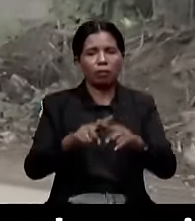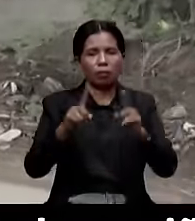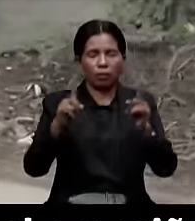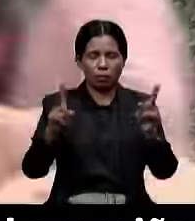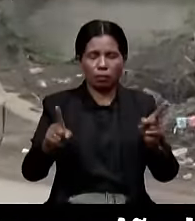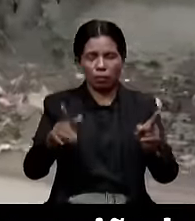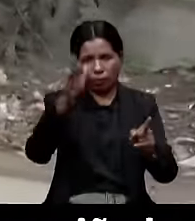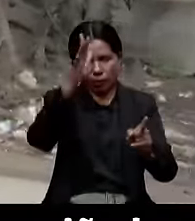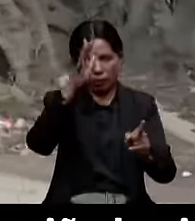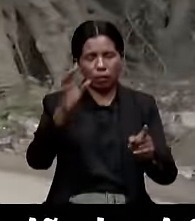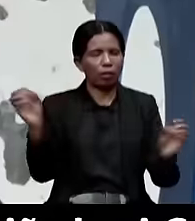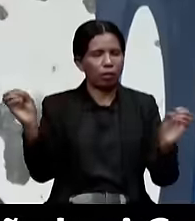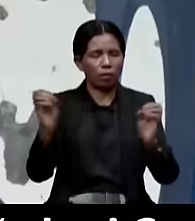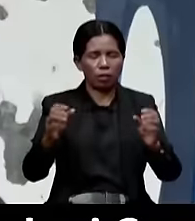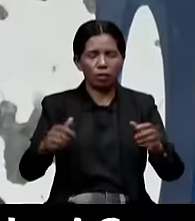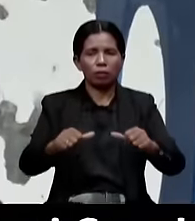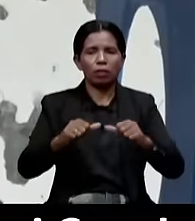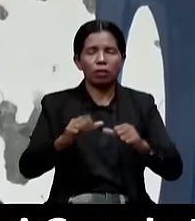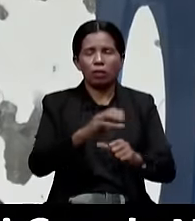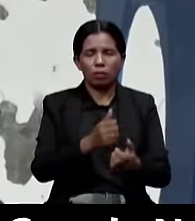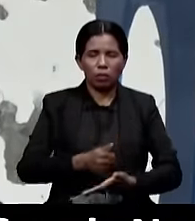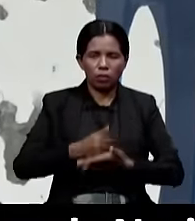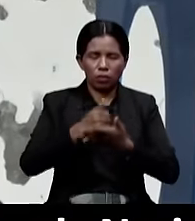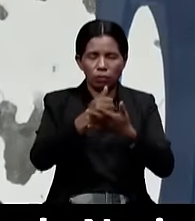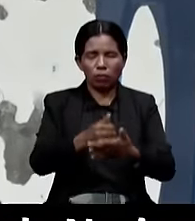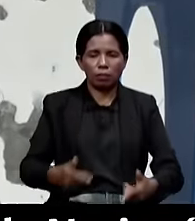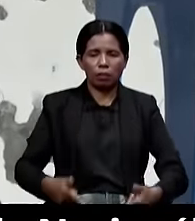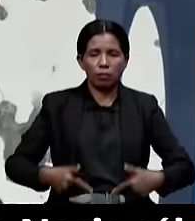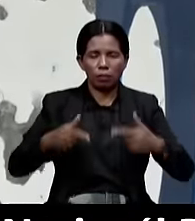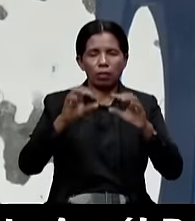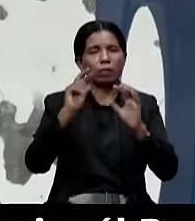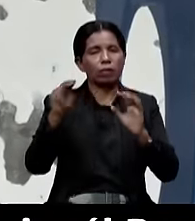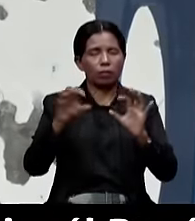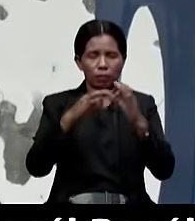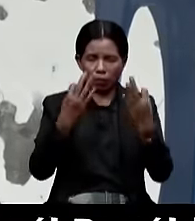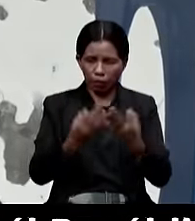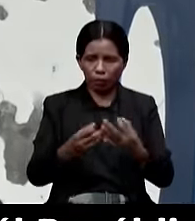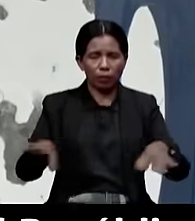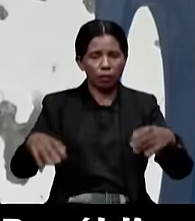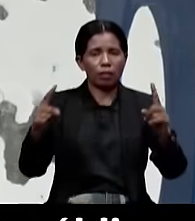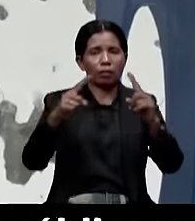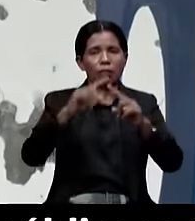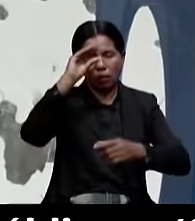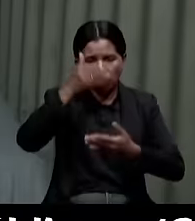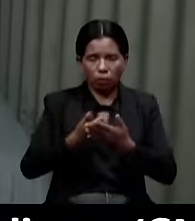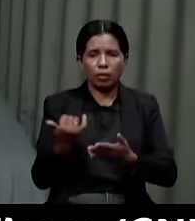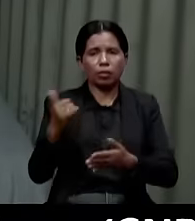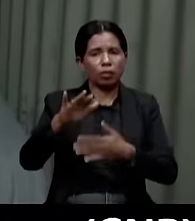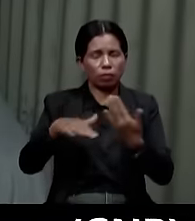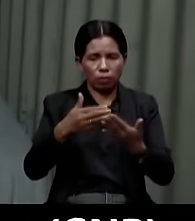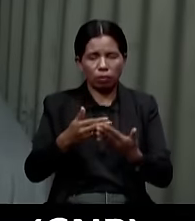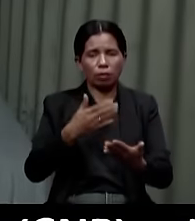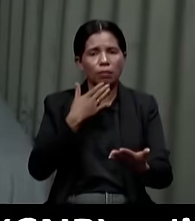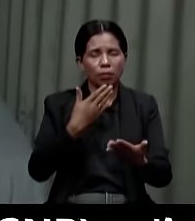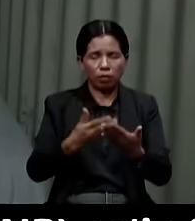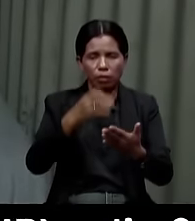matebian ne nunca rende atu sustenta moris família siranian. Nia esforço makas ba oan sira, atu bele sucesso